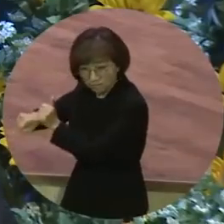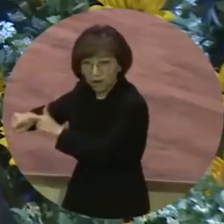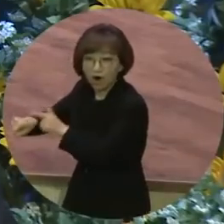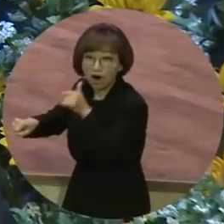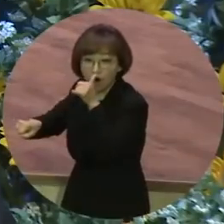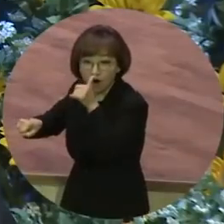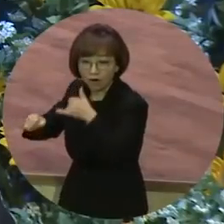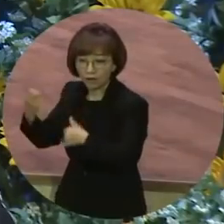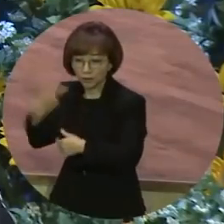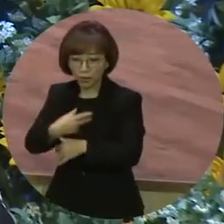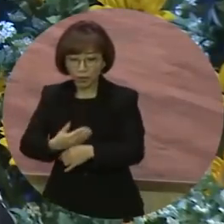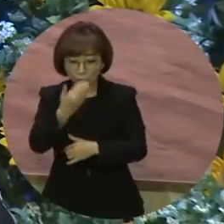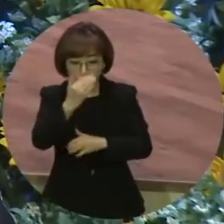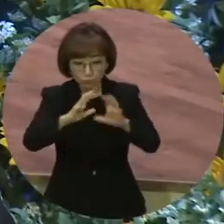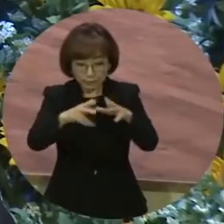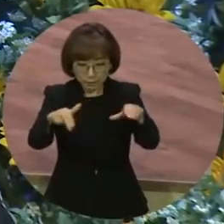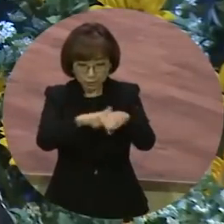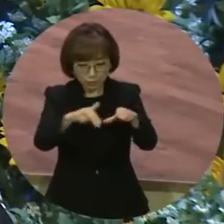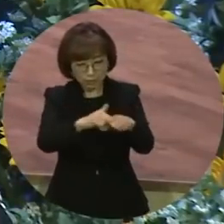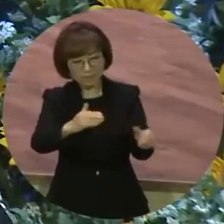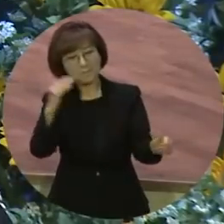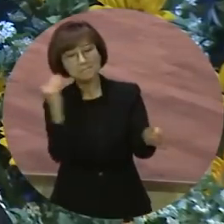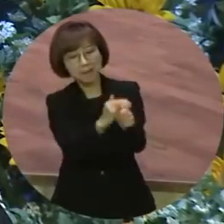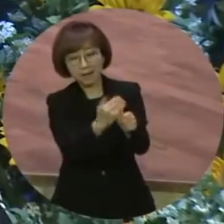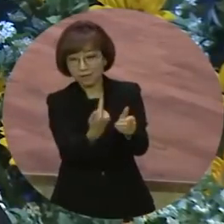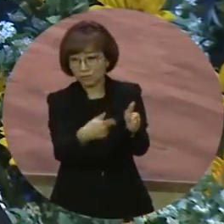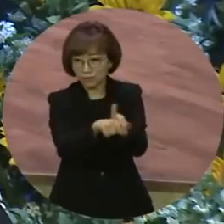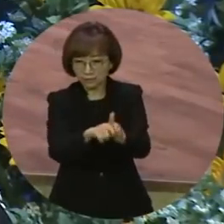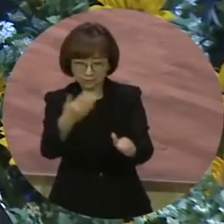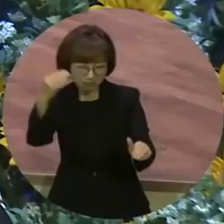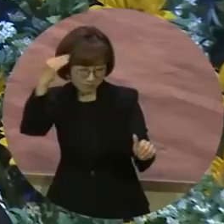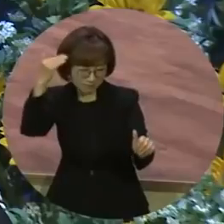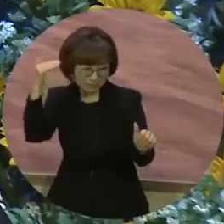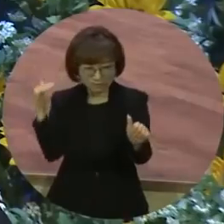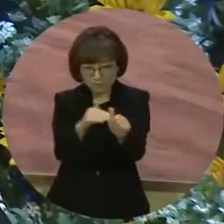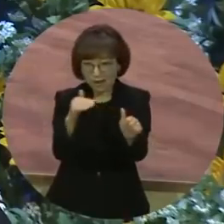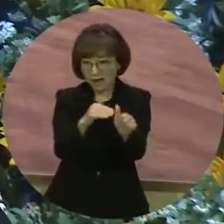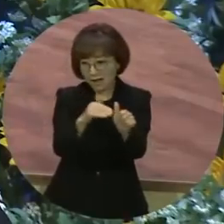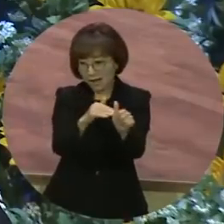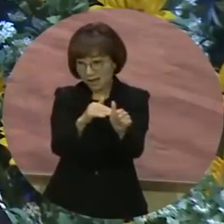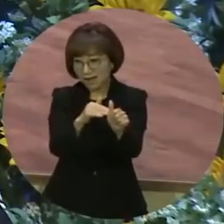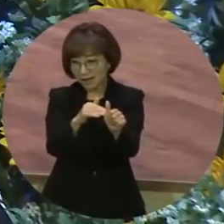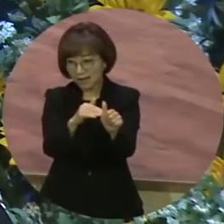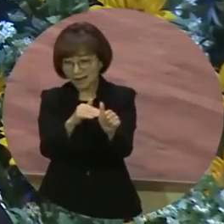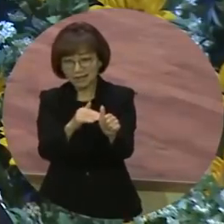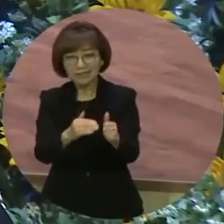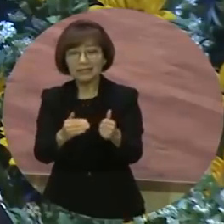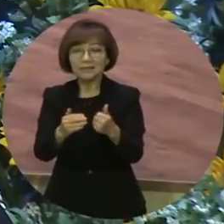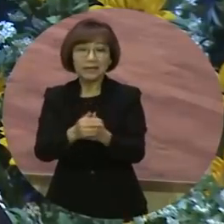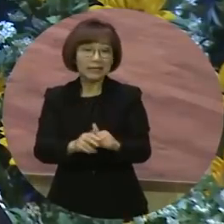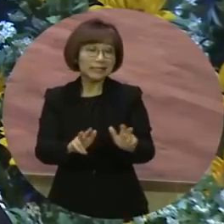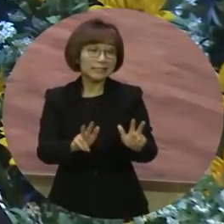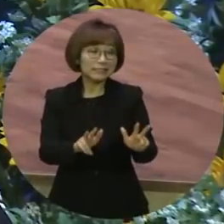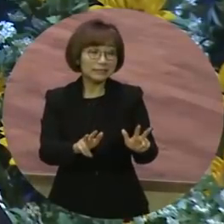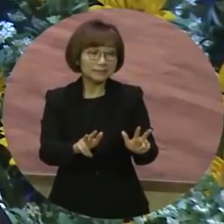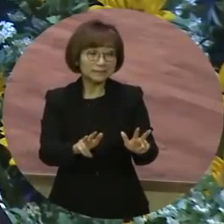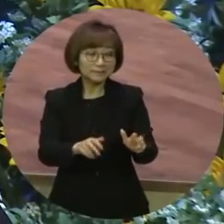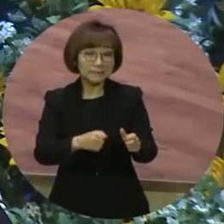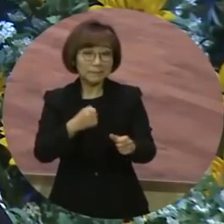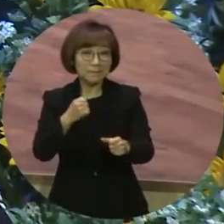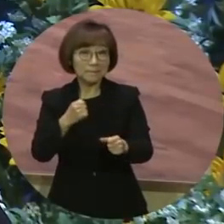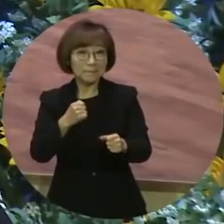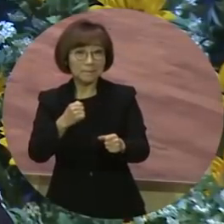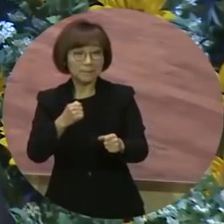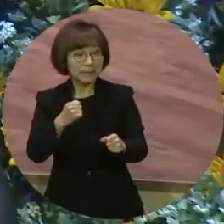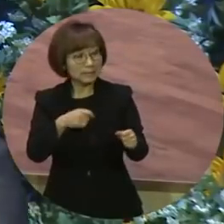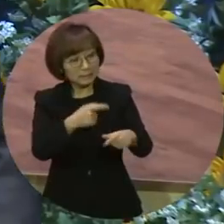유대계에서 제거하기 위해서 여러 가지 방해를 많이 하고 있었기 때문에 당장 그냥 자유로운 몸이면 갈 수